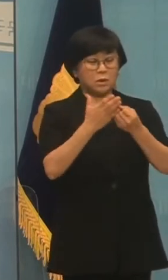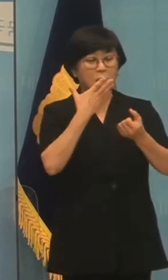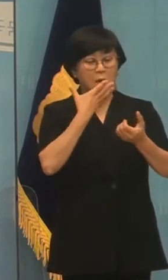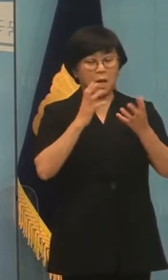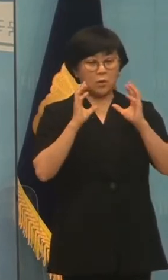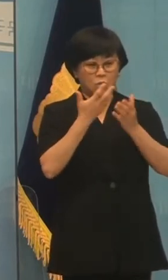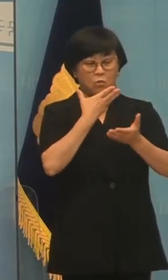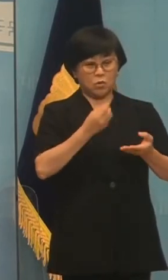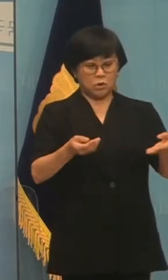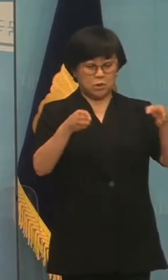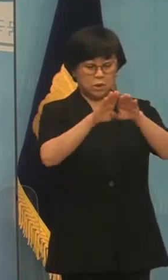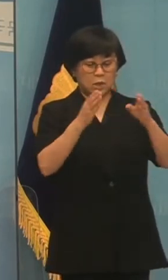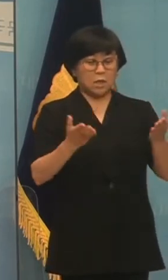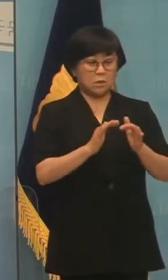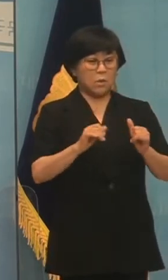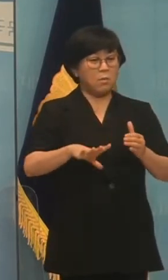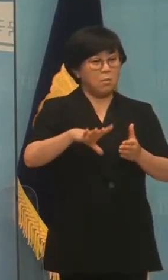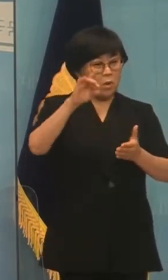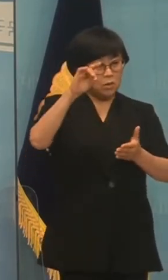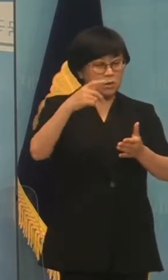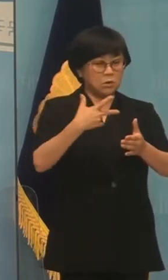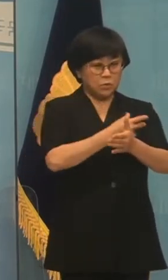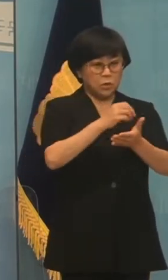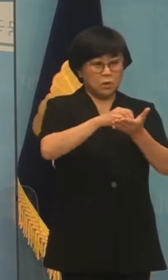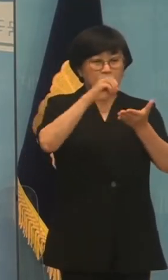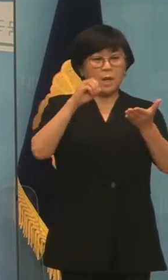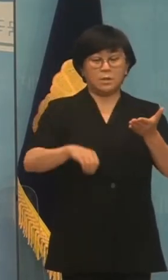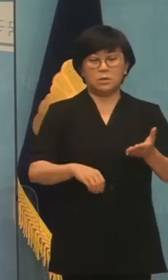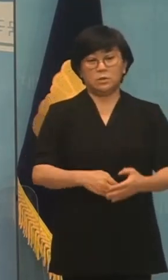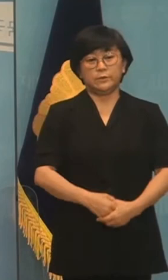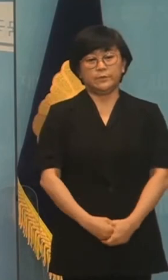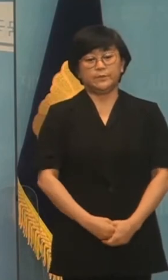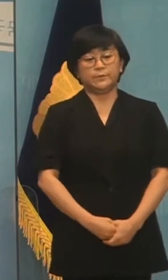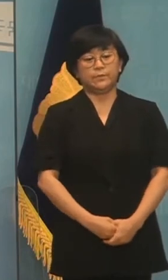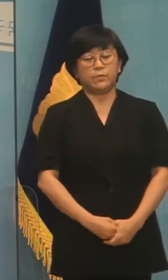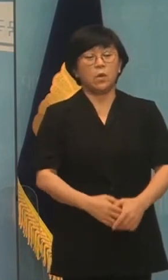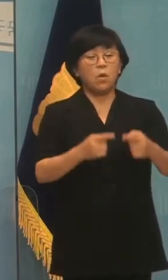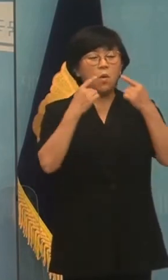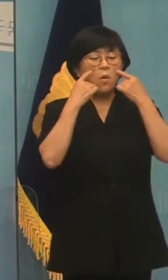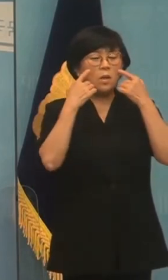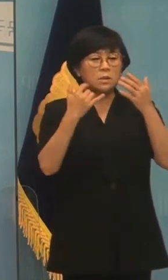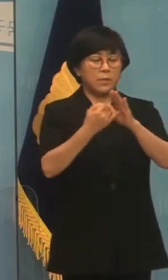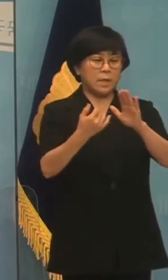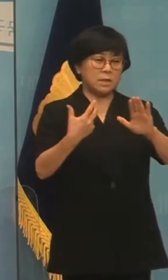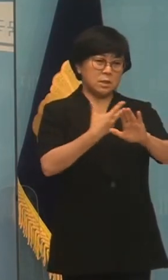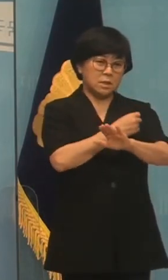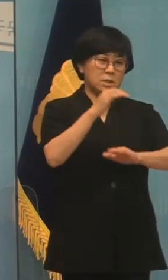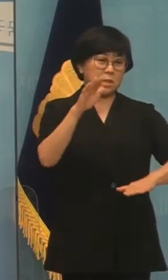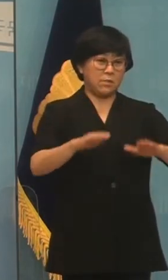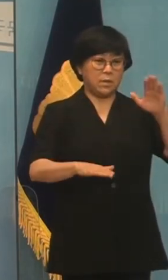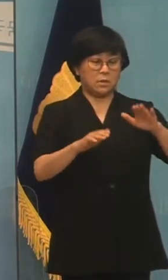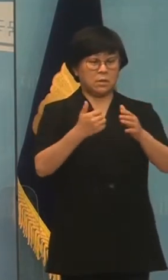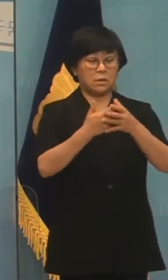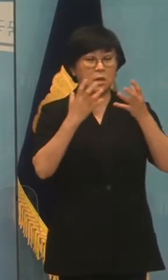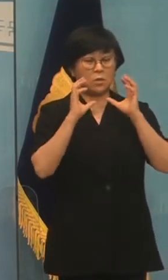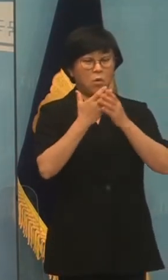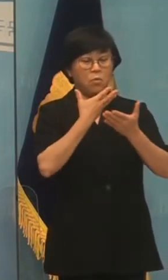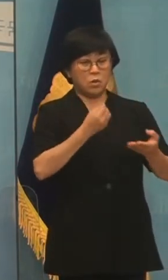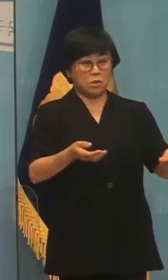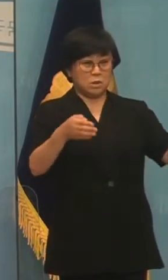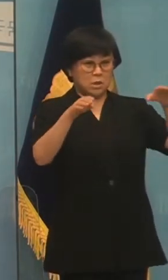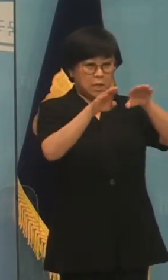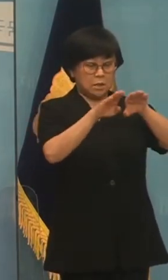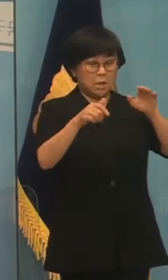아동복지시설 노동자는 우선 접종 대상에서 제외되어 있습니다. 명백한 백신 차별입니다. 아동복지시설